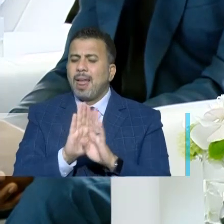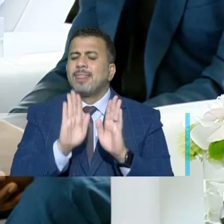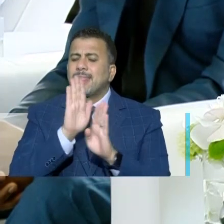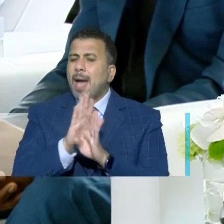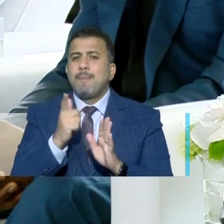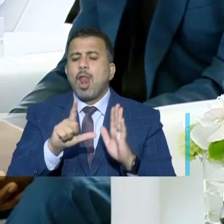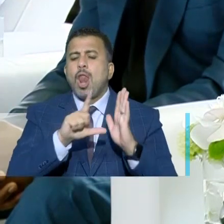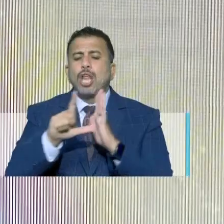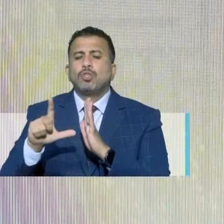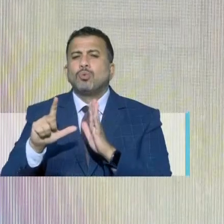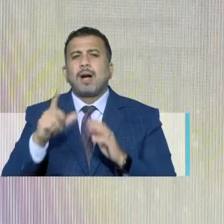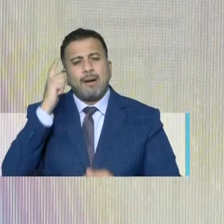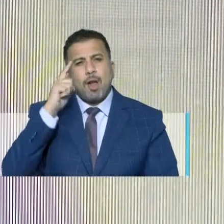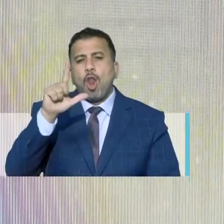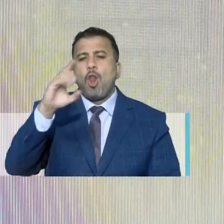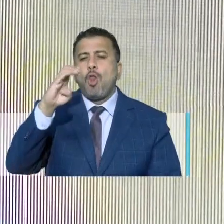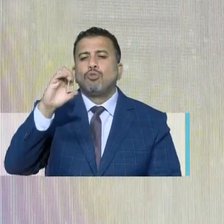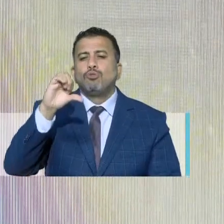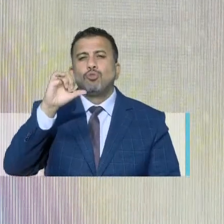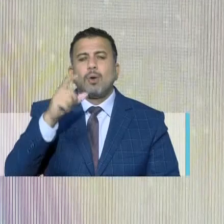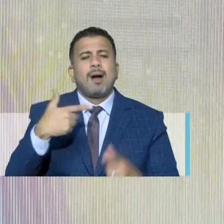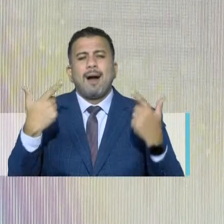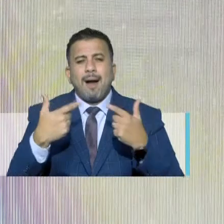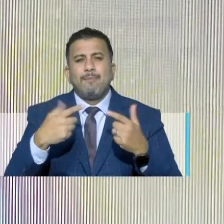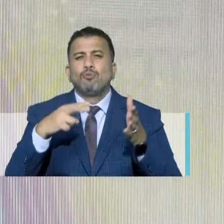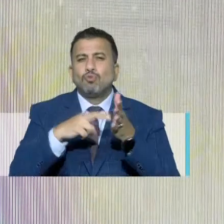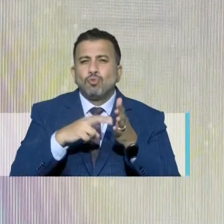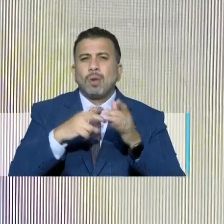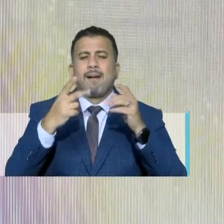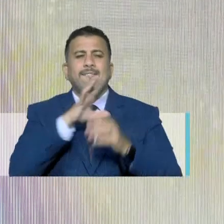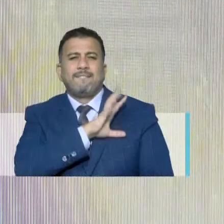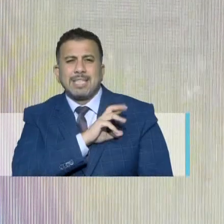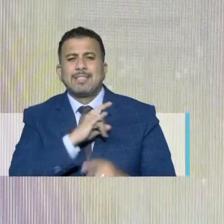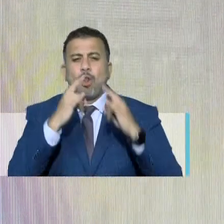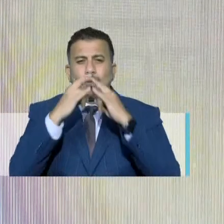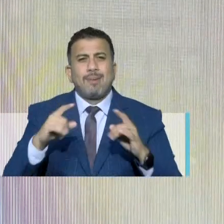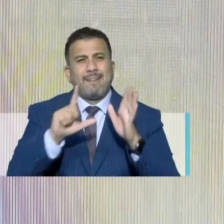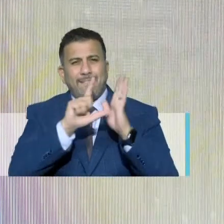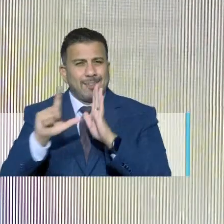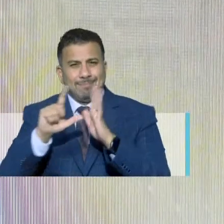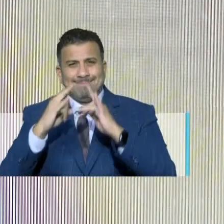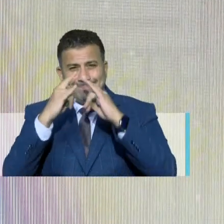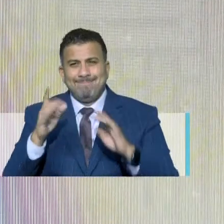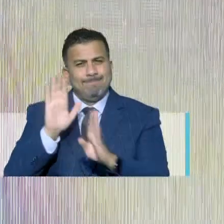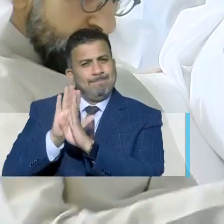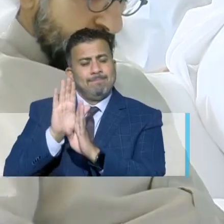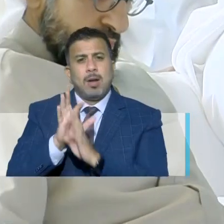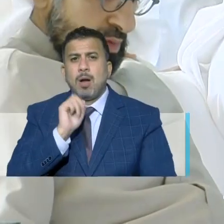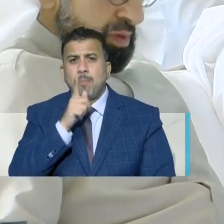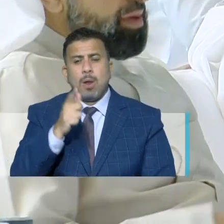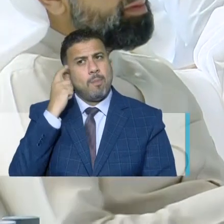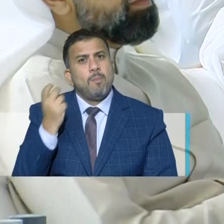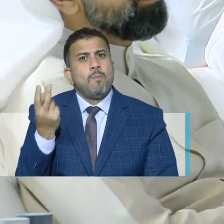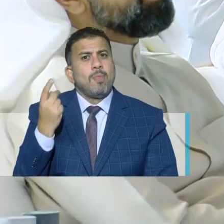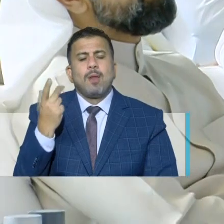لمناصرته اهداف عديده يعرفها من يتابع مشروعها ورسالتها ابرزها دعم مبادرات